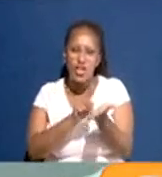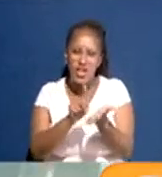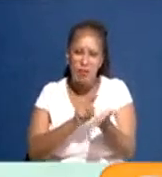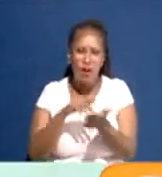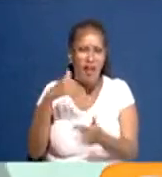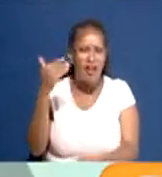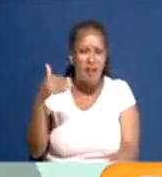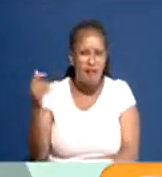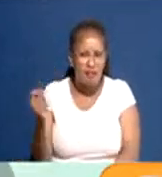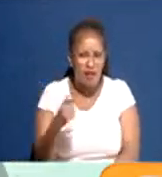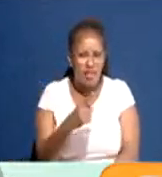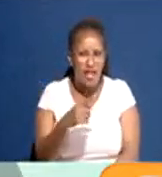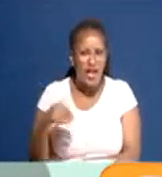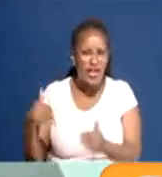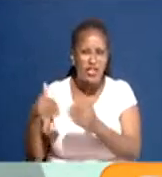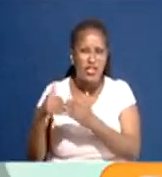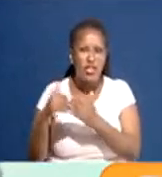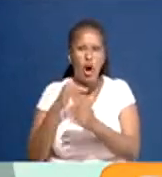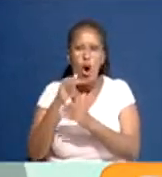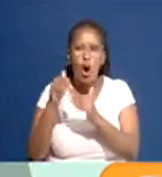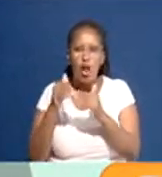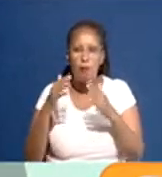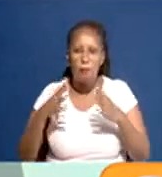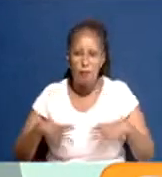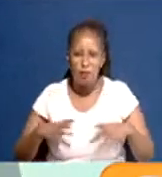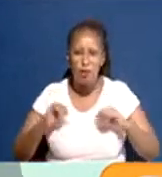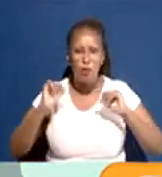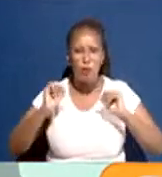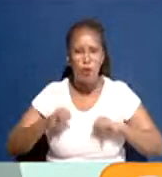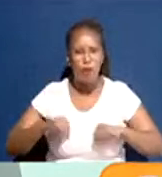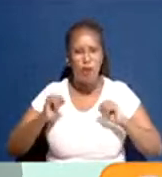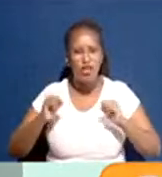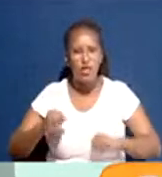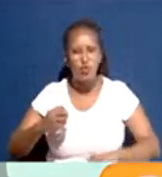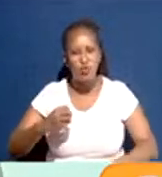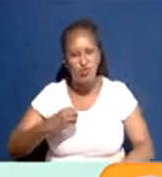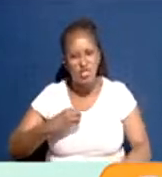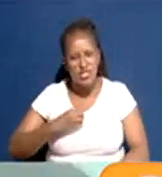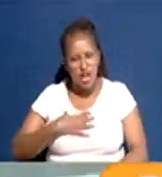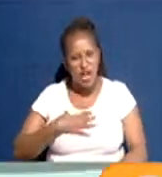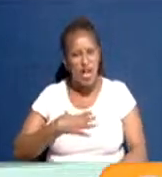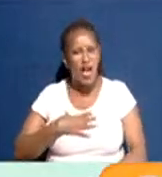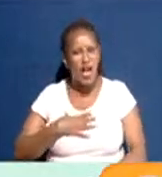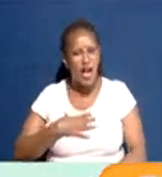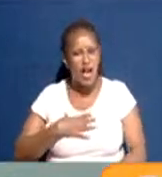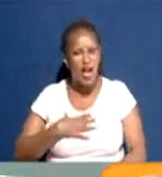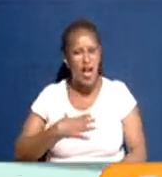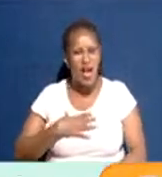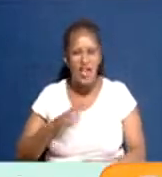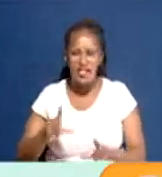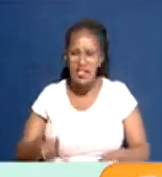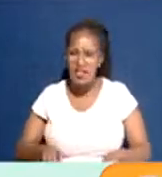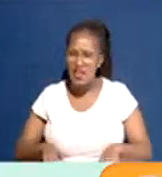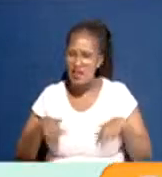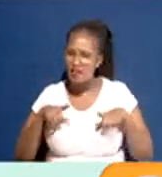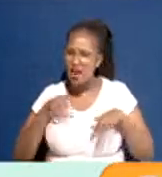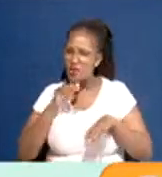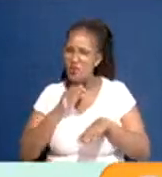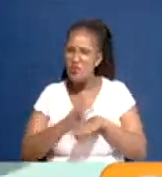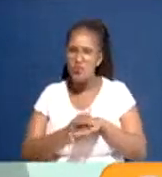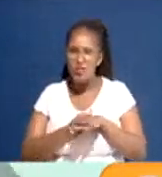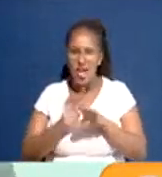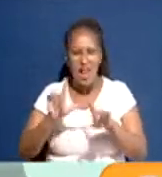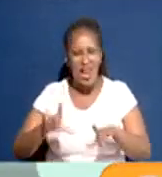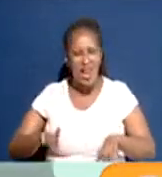mwezi mpaka kila mtu aweze kwenda hiyo safari ya kwenda safari ya mbali akiwa anaishi maisha yenye